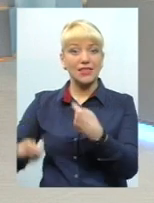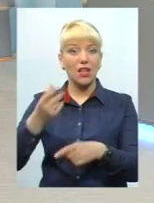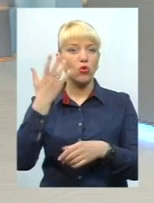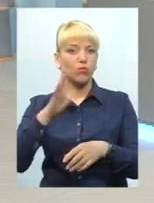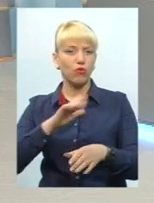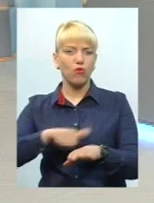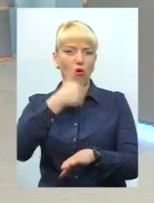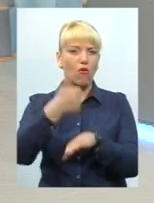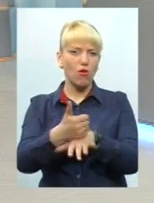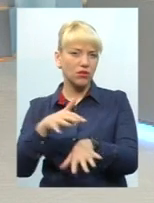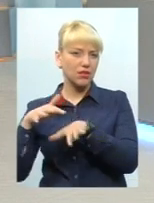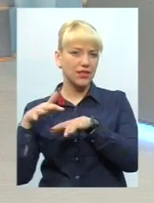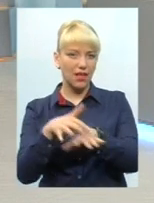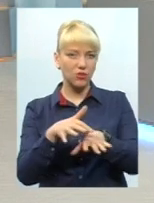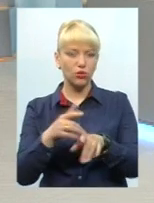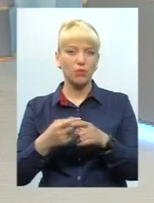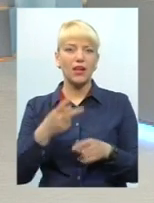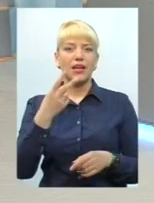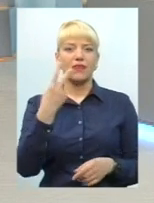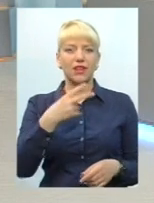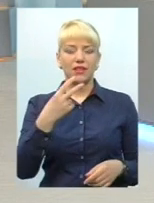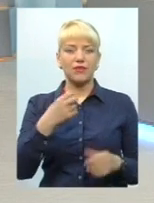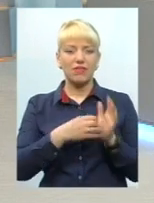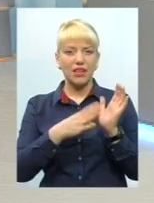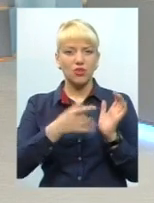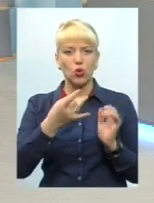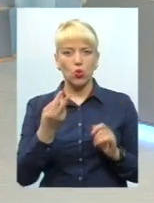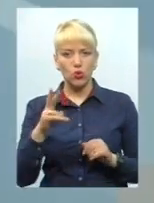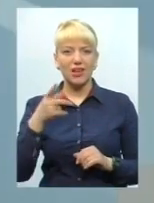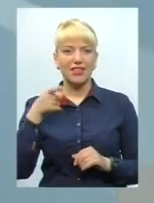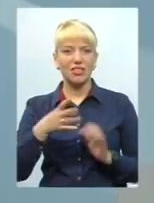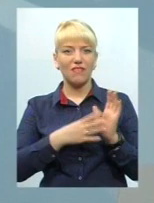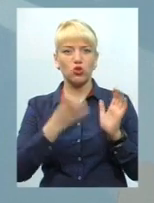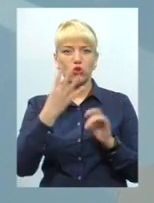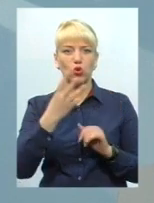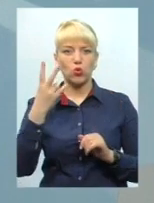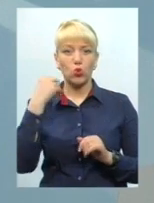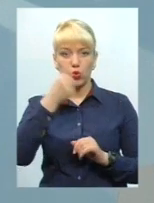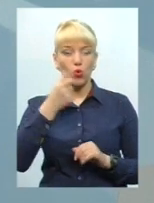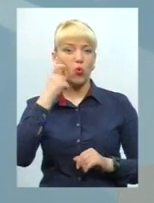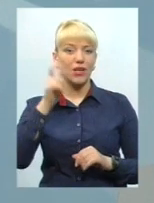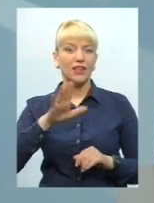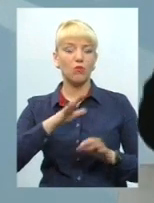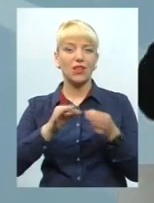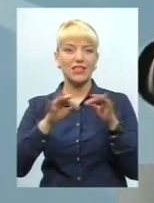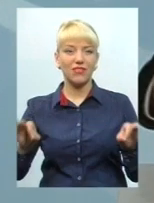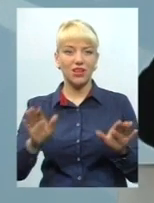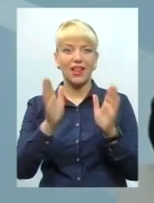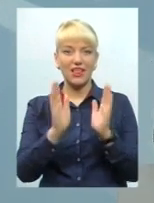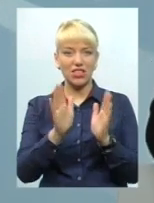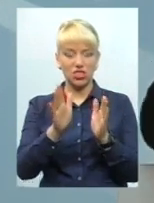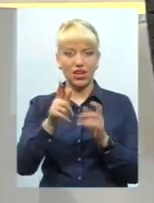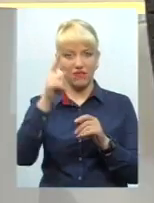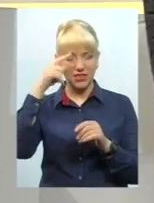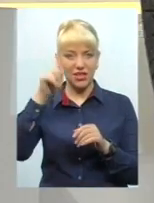контрнаступ 19 грудня 1942 року, то Україна була звільнена лише, ви знаєте, якщо ще